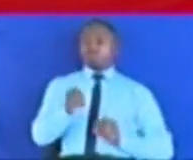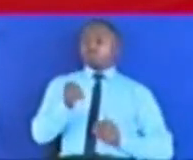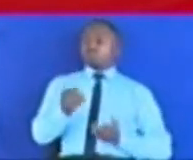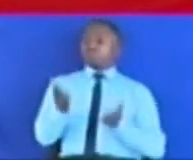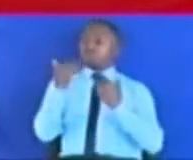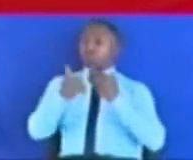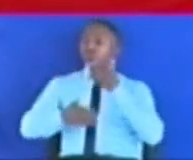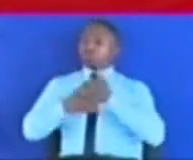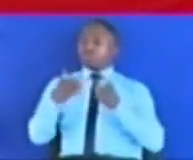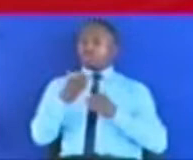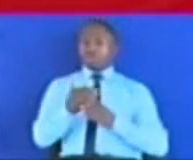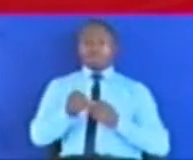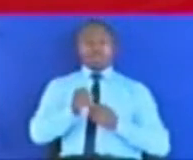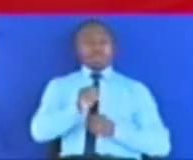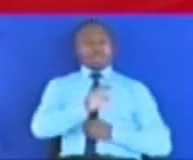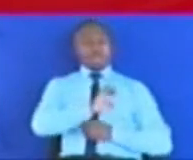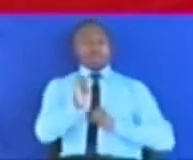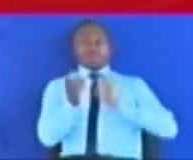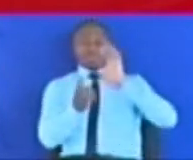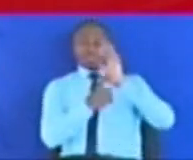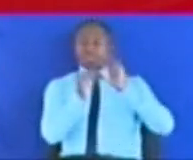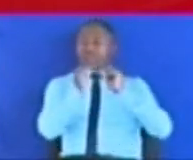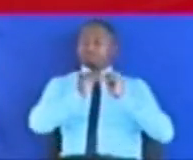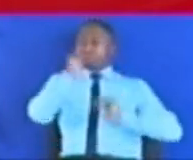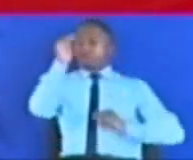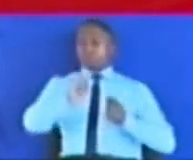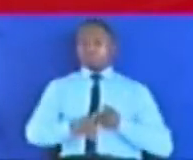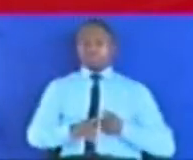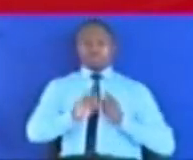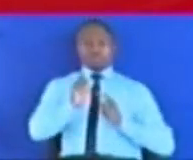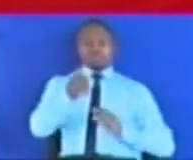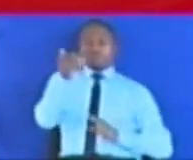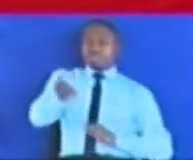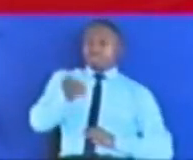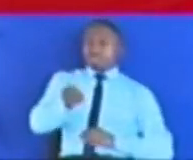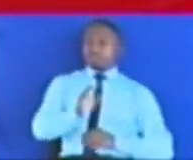zahanati 6197. Kwa hiyo tuna vijiji